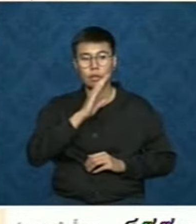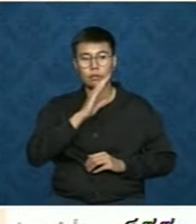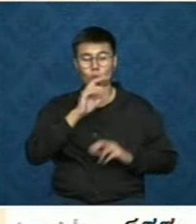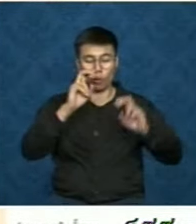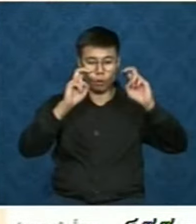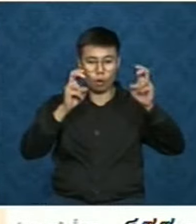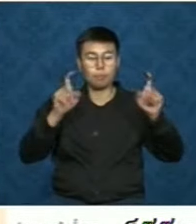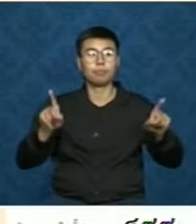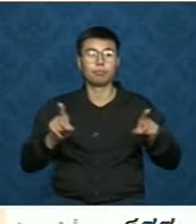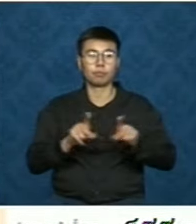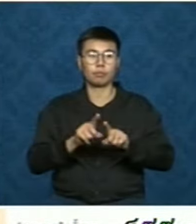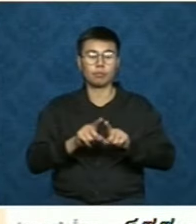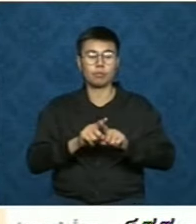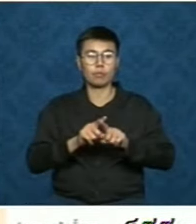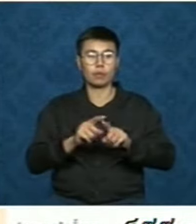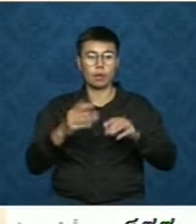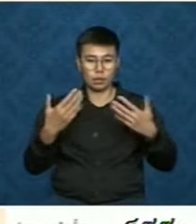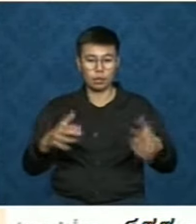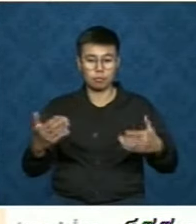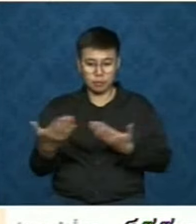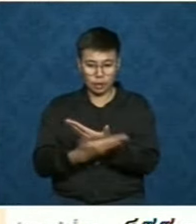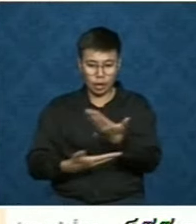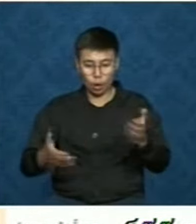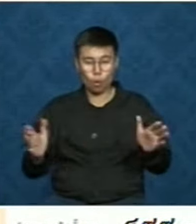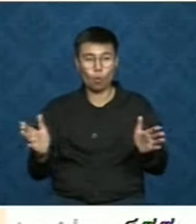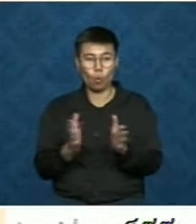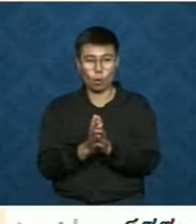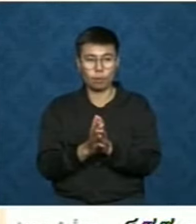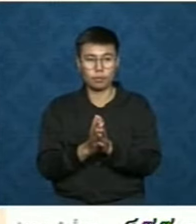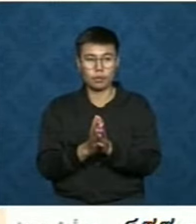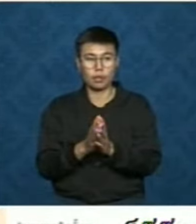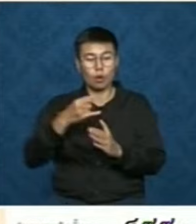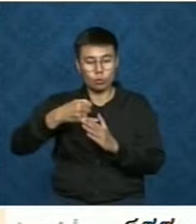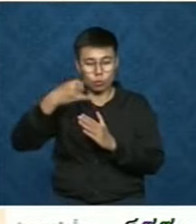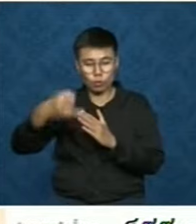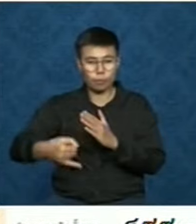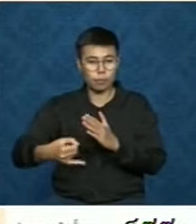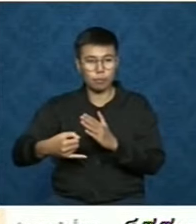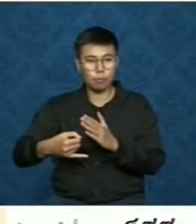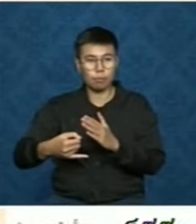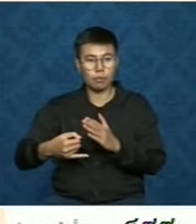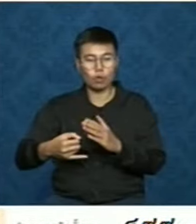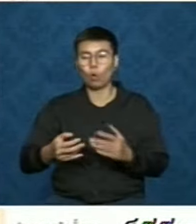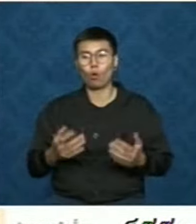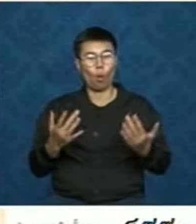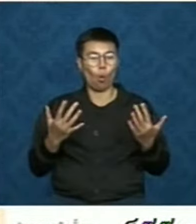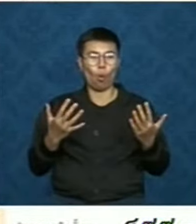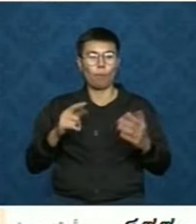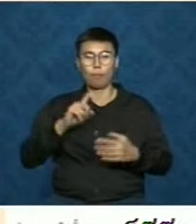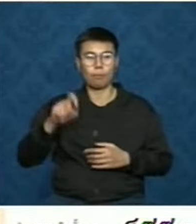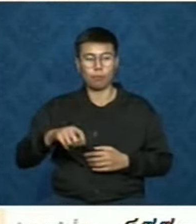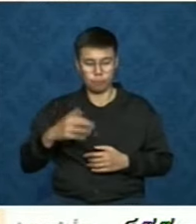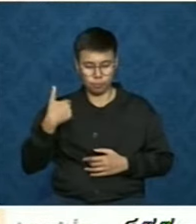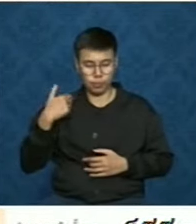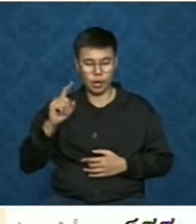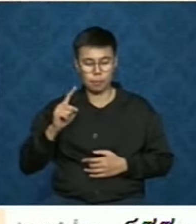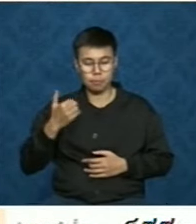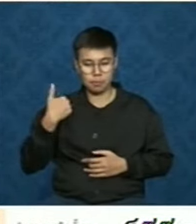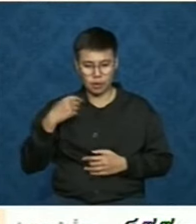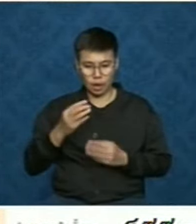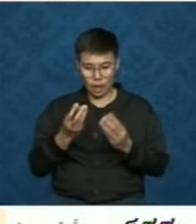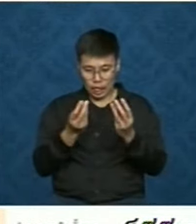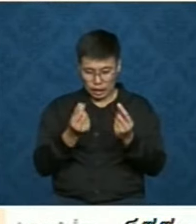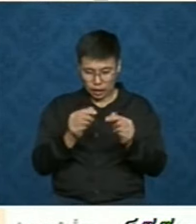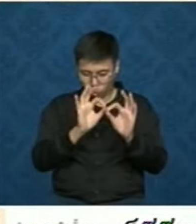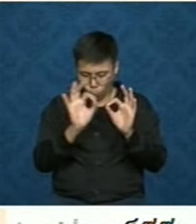กันแล้วเอามาพิจารณารวมกันเสืทีเดียวมันจะได้จบไม่ต้องค้างอยู่แล้วก็ถ้ามีรายละเอียดที่ไม่